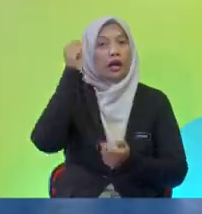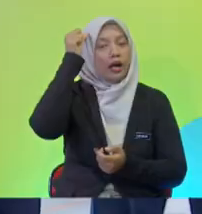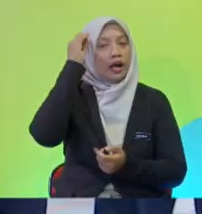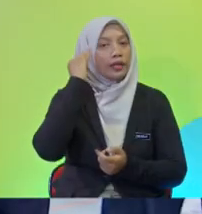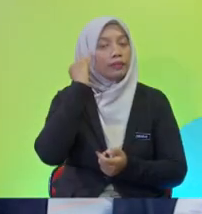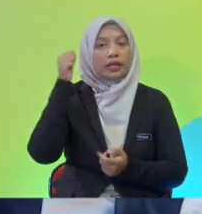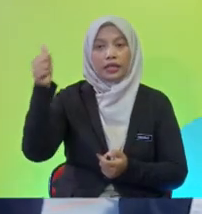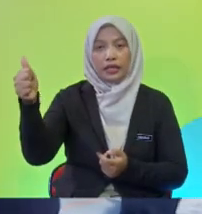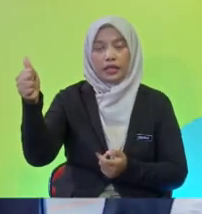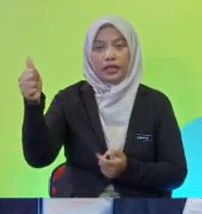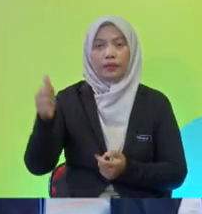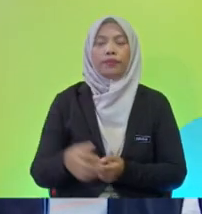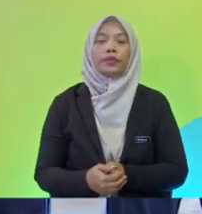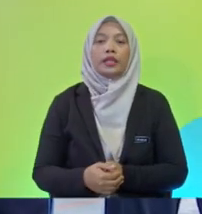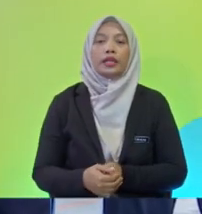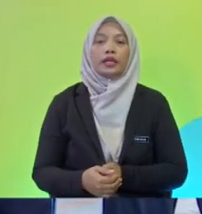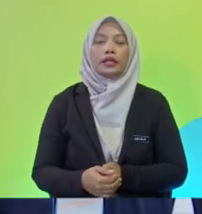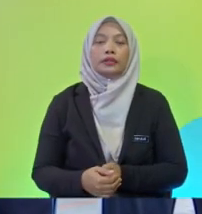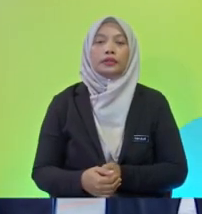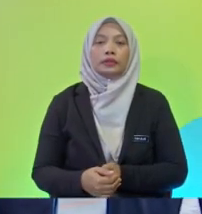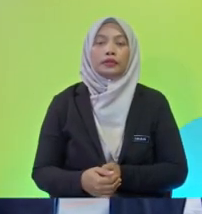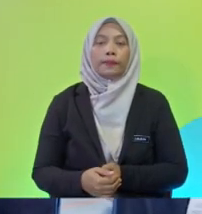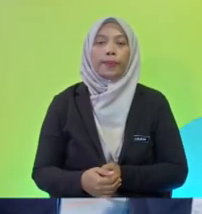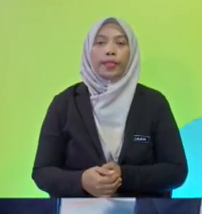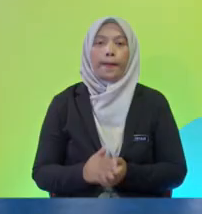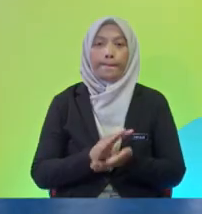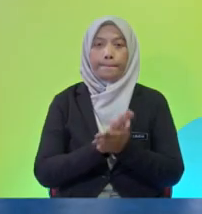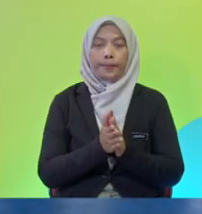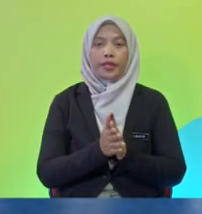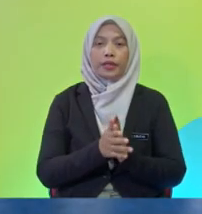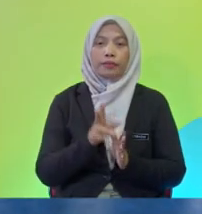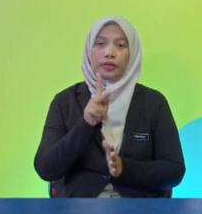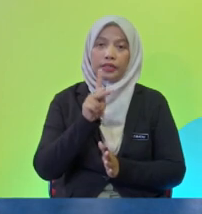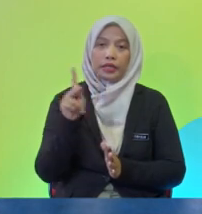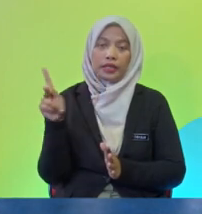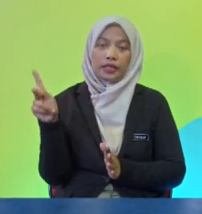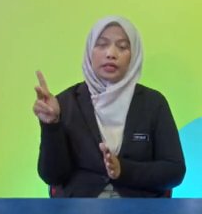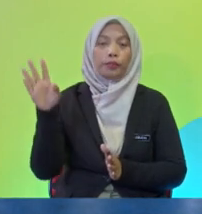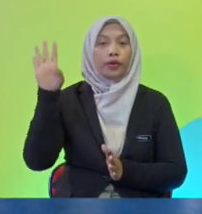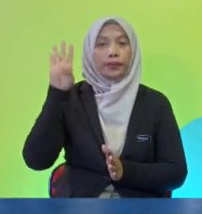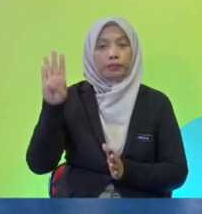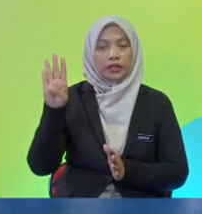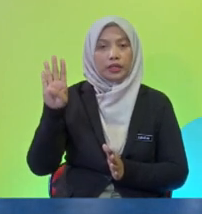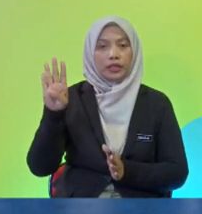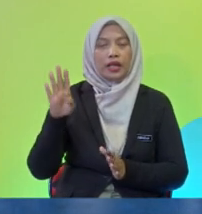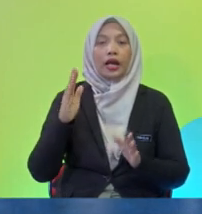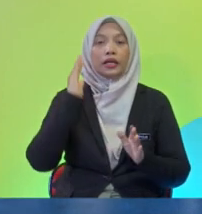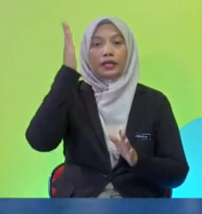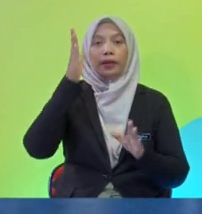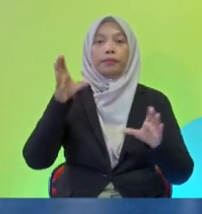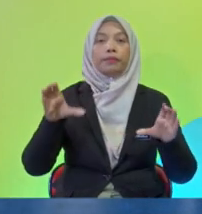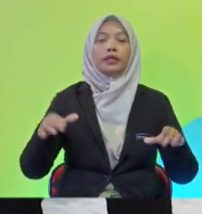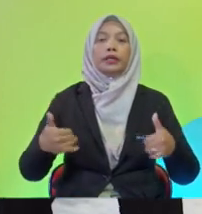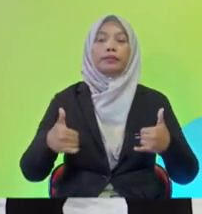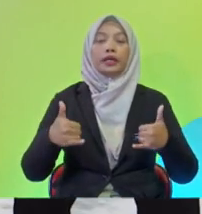Ramzi, Fadil dari akan dalam kumpulan Aiman. Okey, jadi di sebelah kanan saya ada kumpulan B. Jadi kita akan bermain.